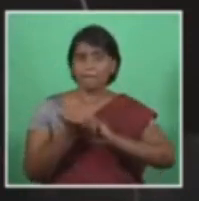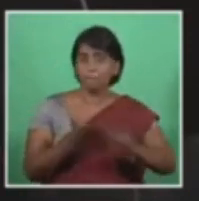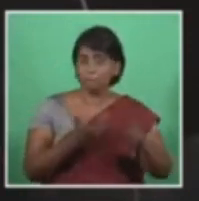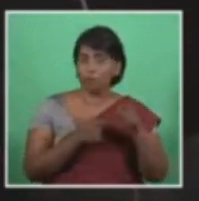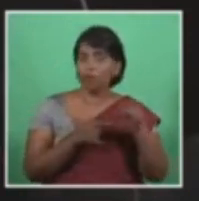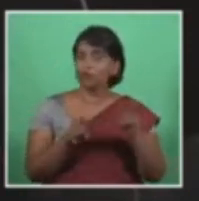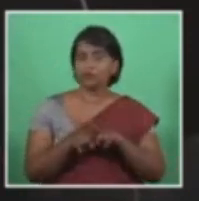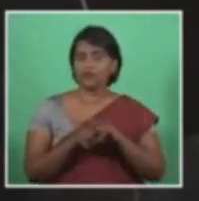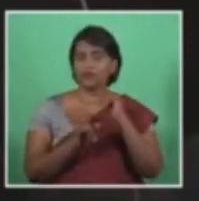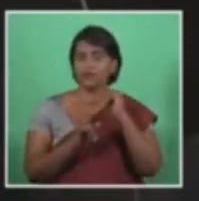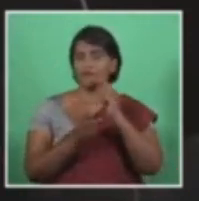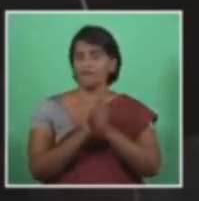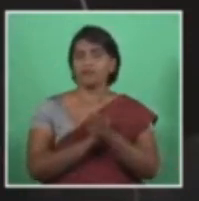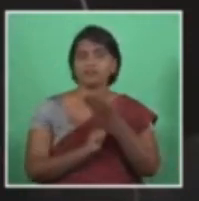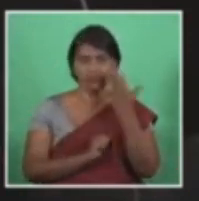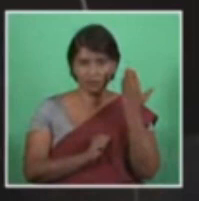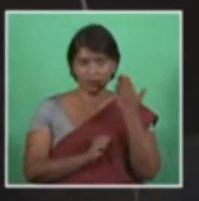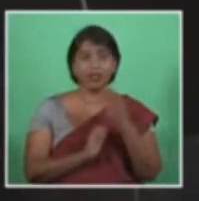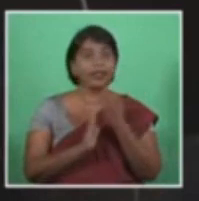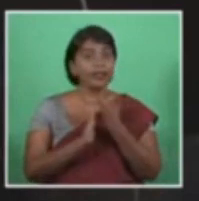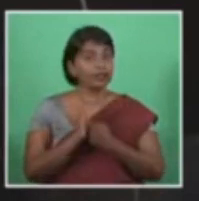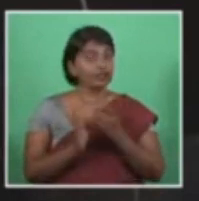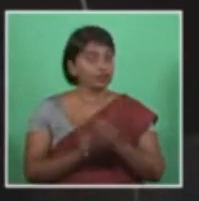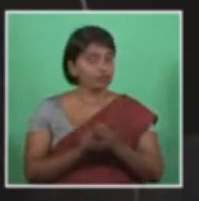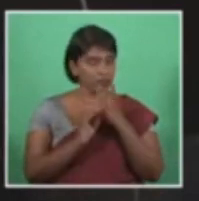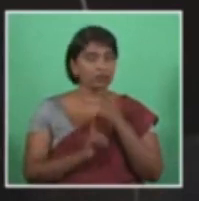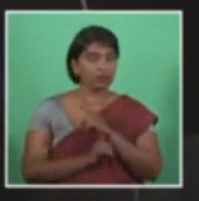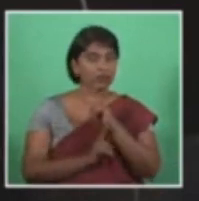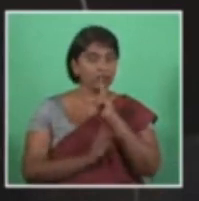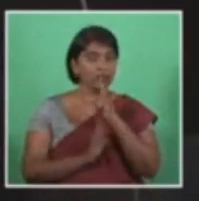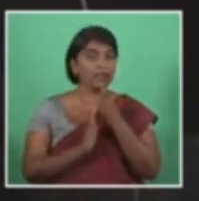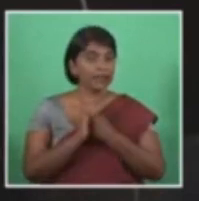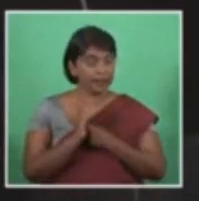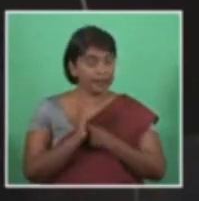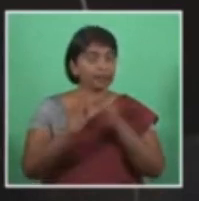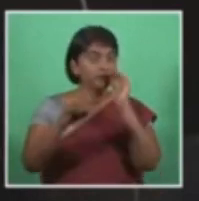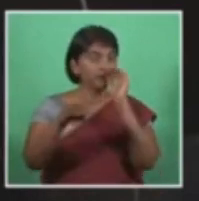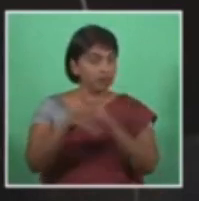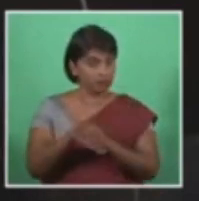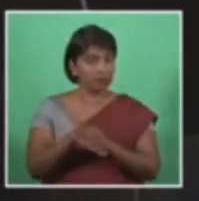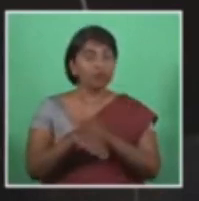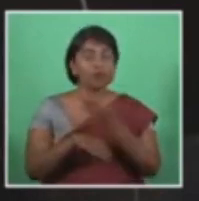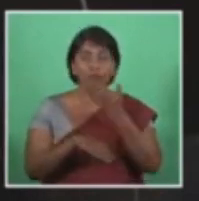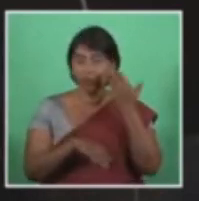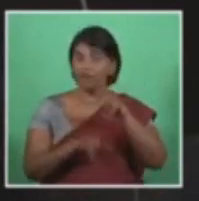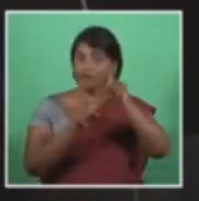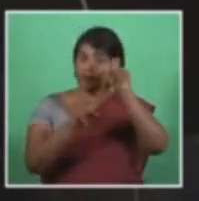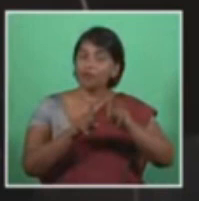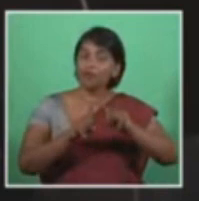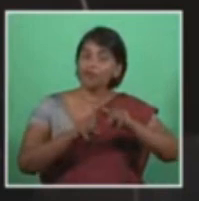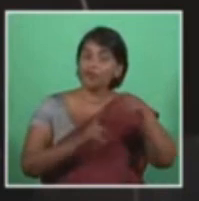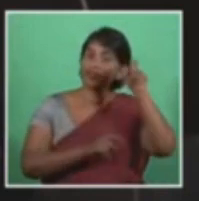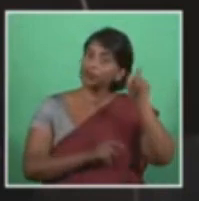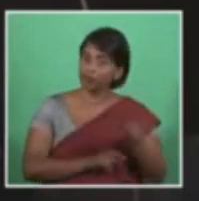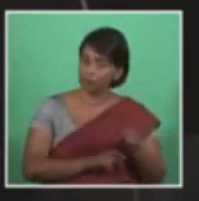වෙන විදිය අනුව මේක වෙනස් වෙන්න පුළුවන්. නීතිය අනුව තමයි ඒක කියලා තියෙන්නේ, නීතියෙන් හඳුනා ගන්න ලැබිය හැකි වෙනත් යම්